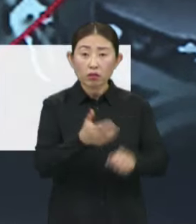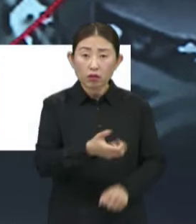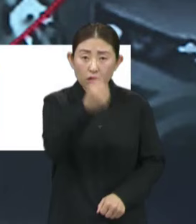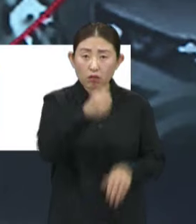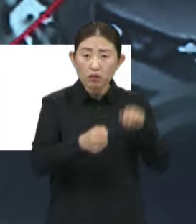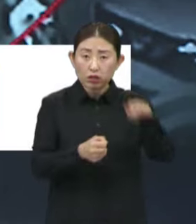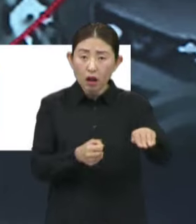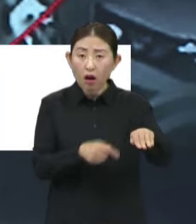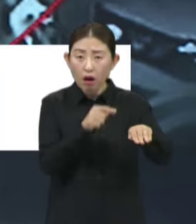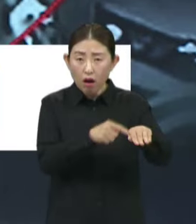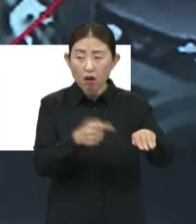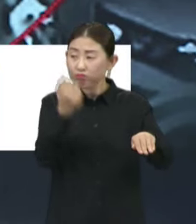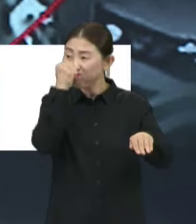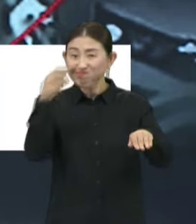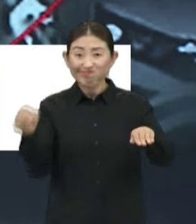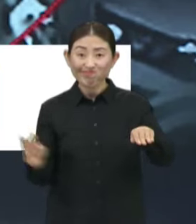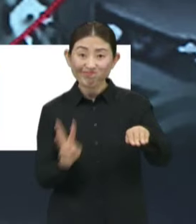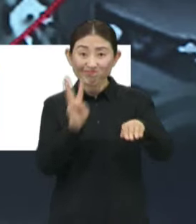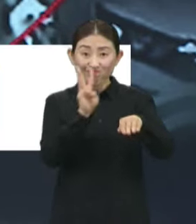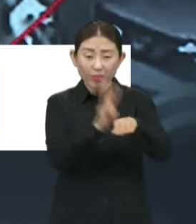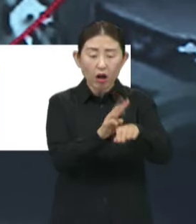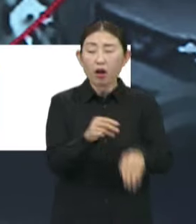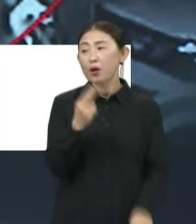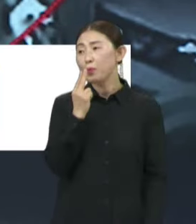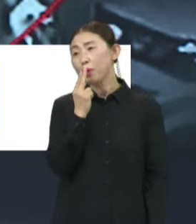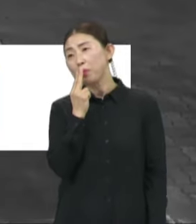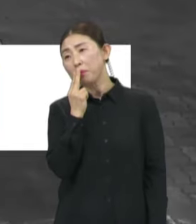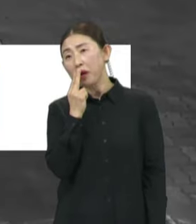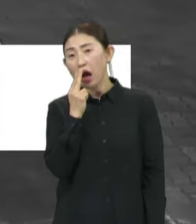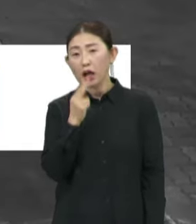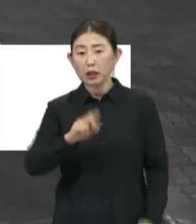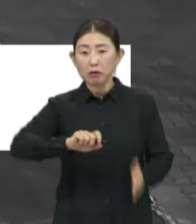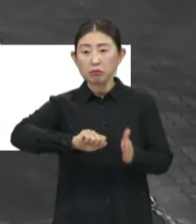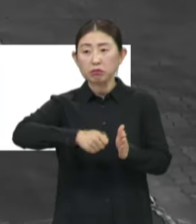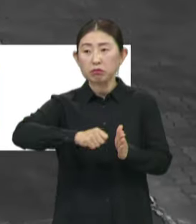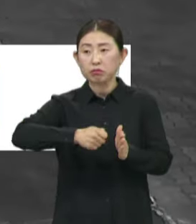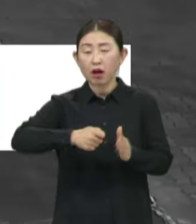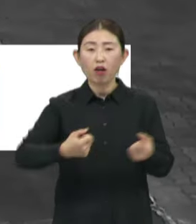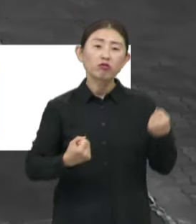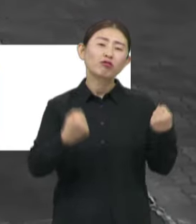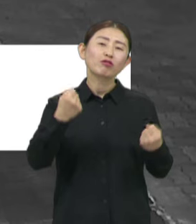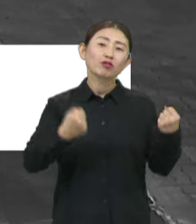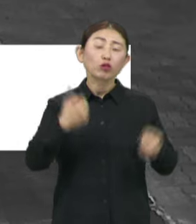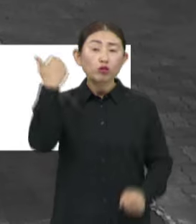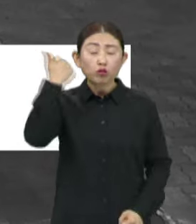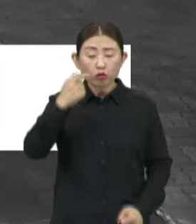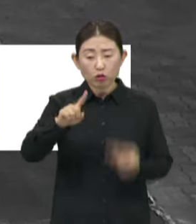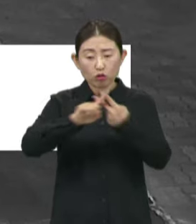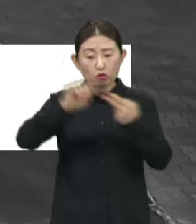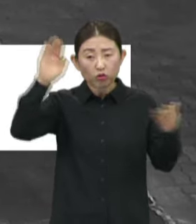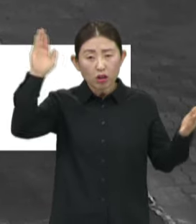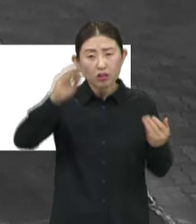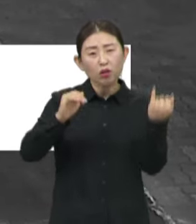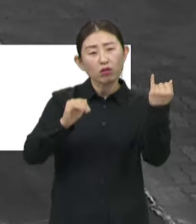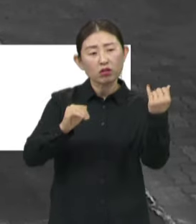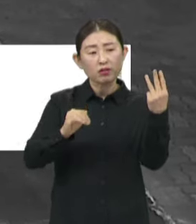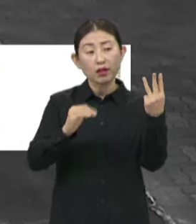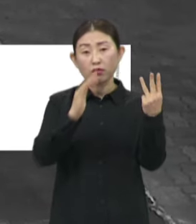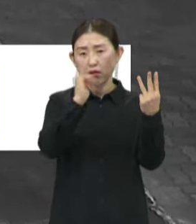주차된 남의 차량에 무단으로 들어가 담배를 피우고 운전까지 한 혐의로 여중생 3명이 경찰에